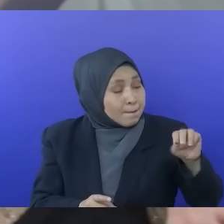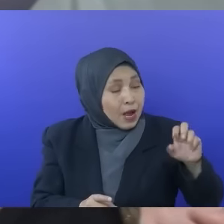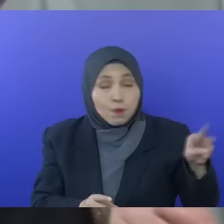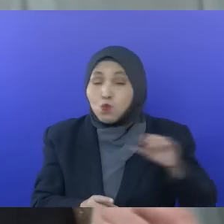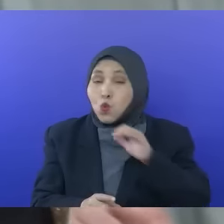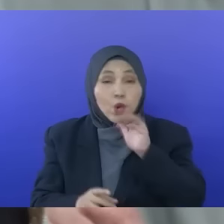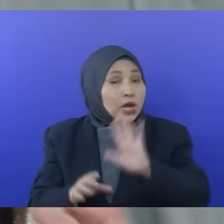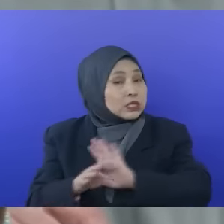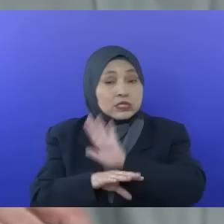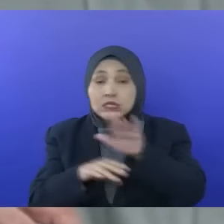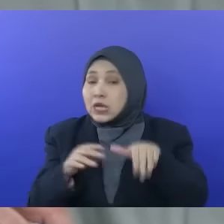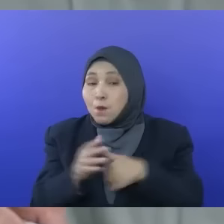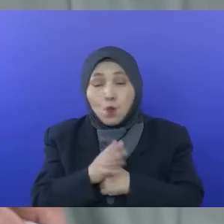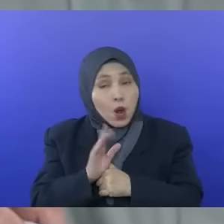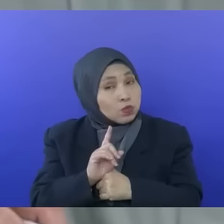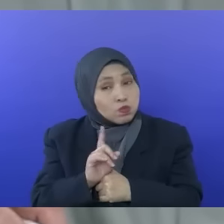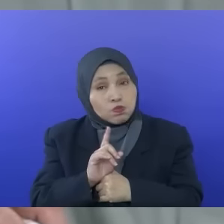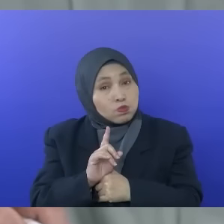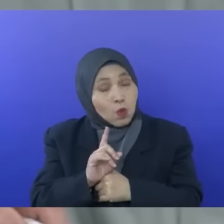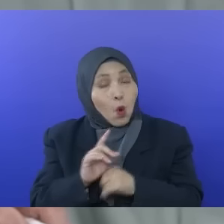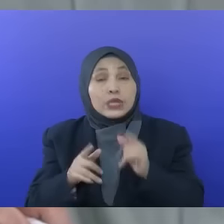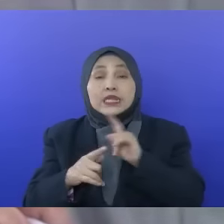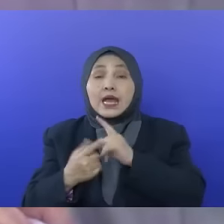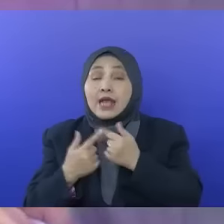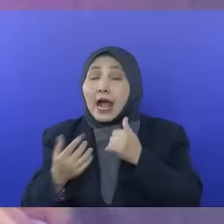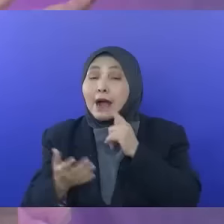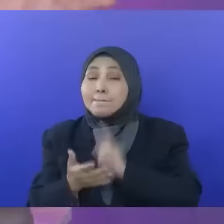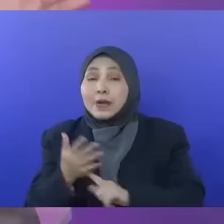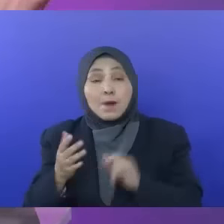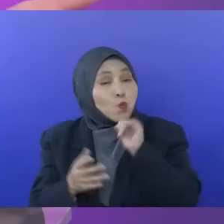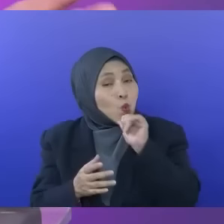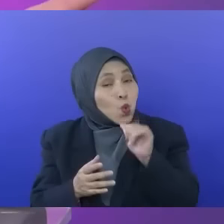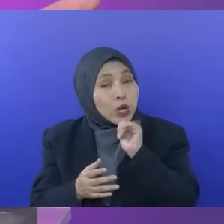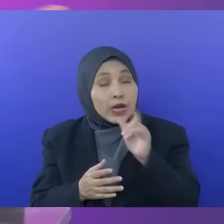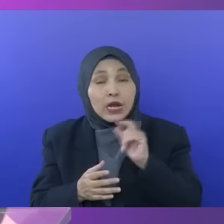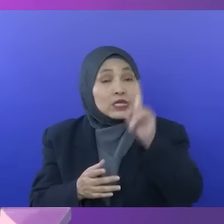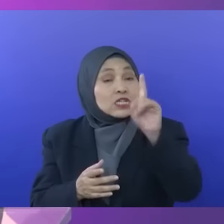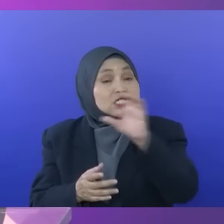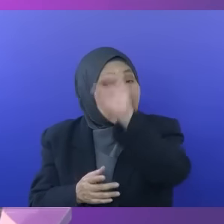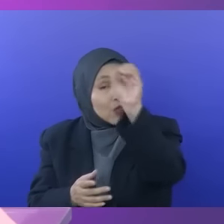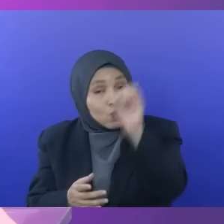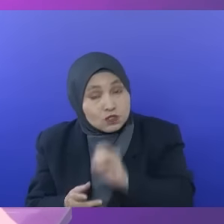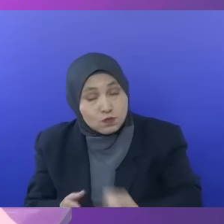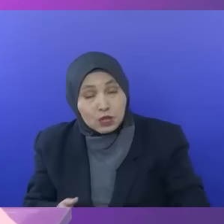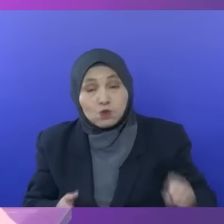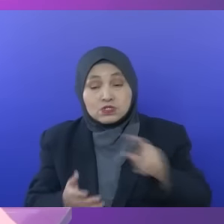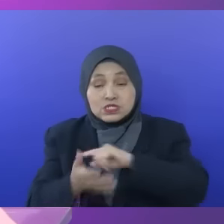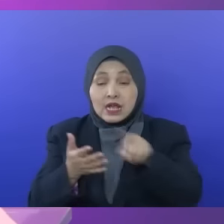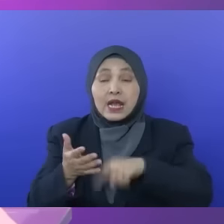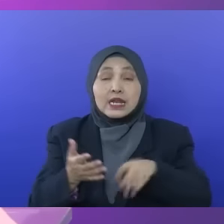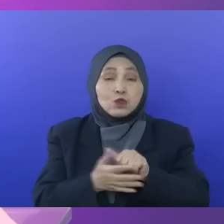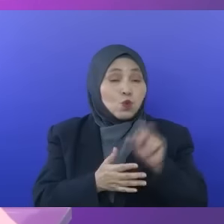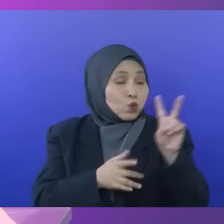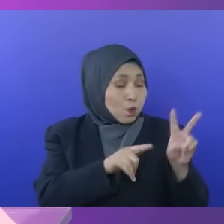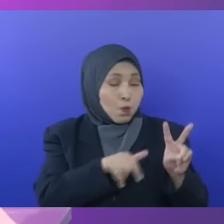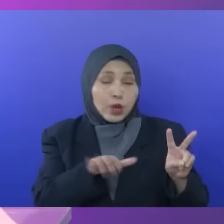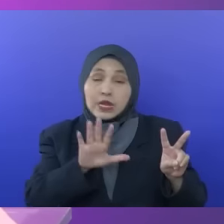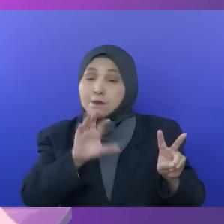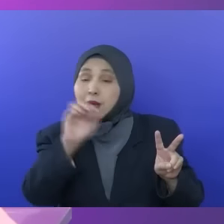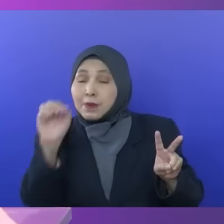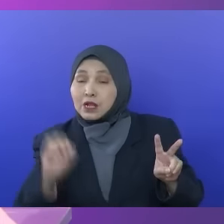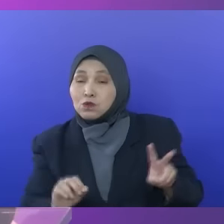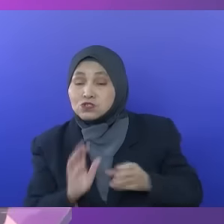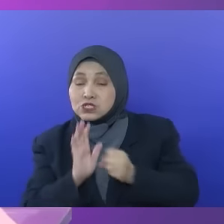semua Ustadz bukan semua dan daripada apel maksudnya Bukannya 100-100 kalau zakat itu dua point dimeratus